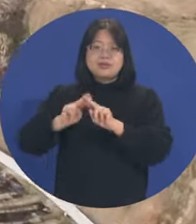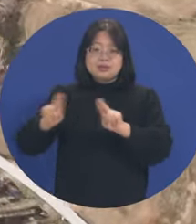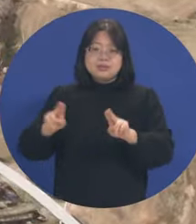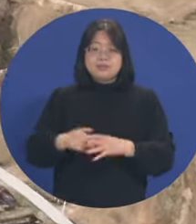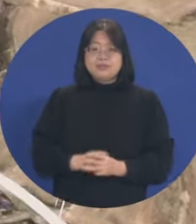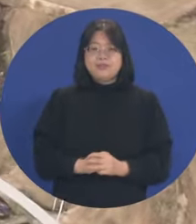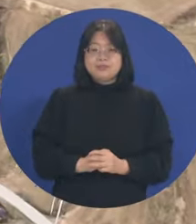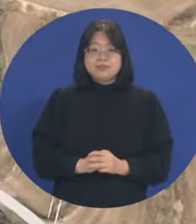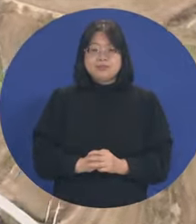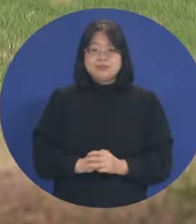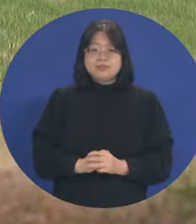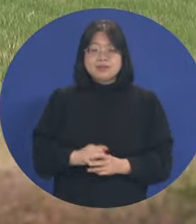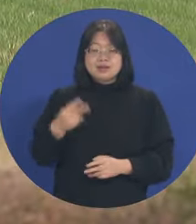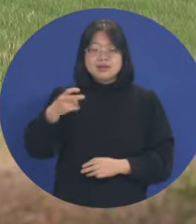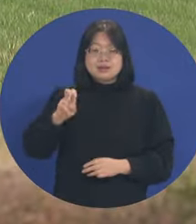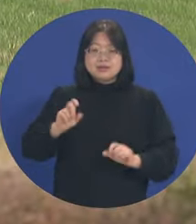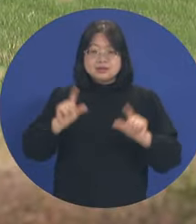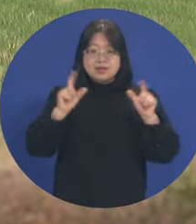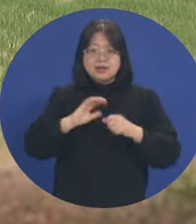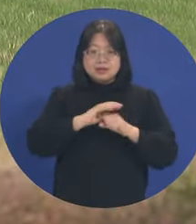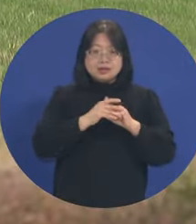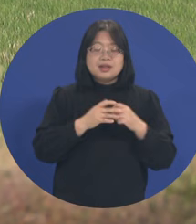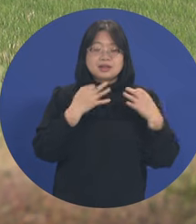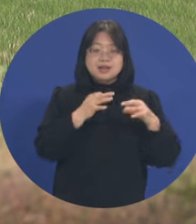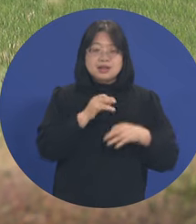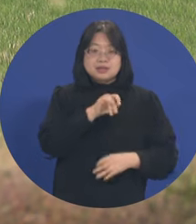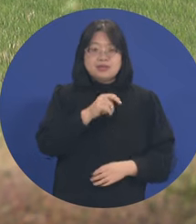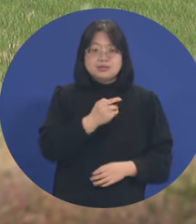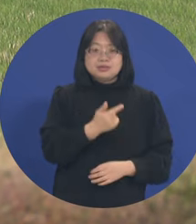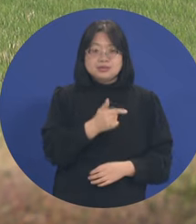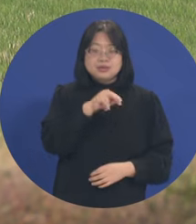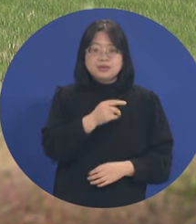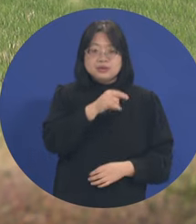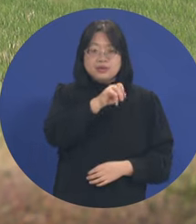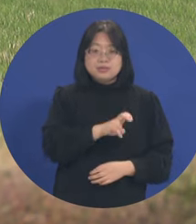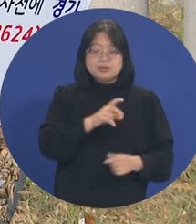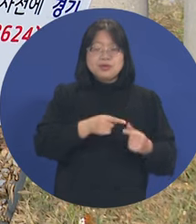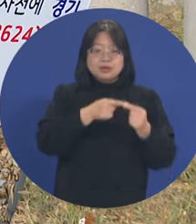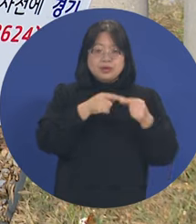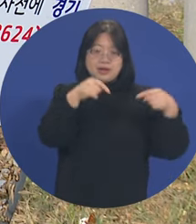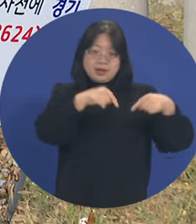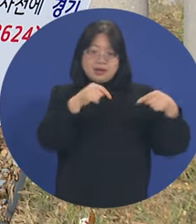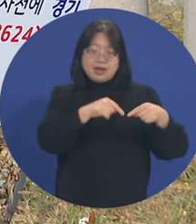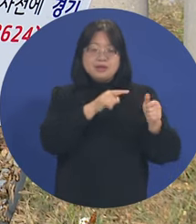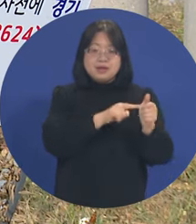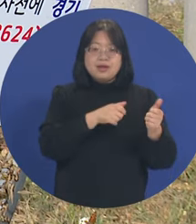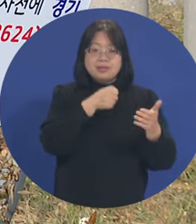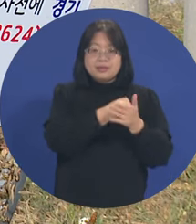자금조달에실패하여2018년사업권이박탈되었다. 이후2020년대구은행 컨소시엄이